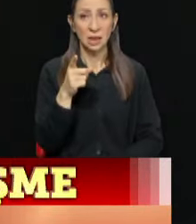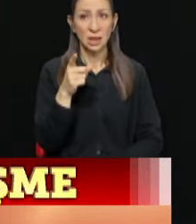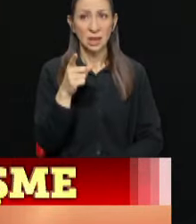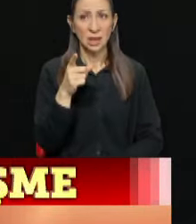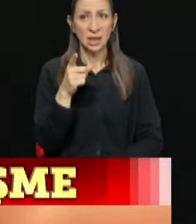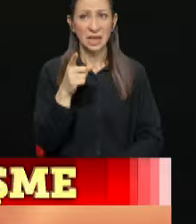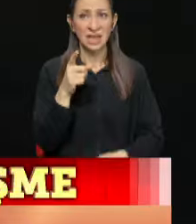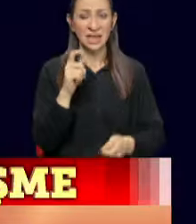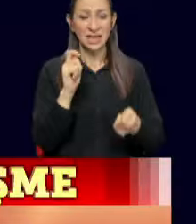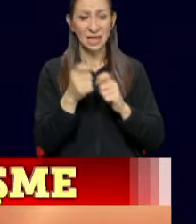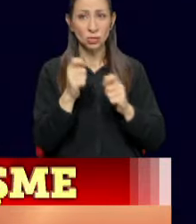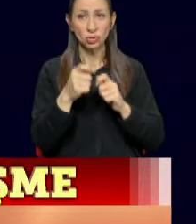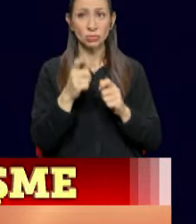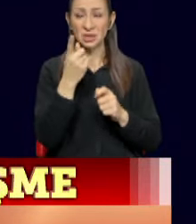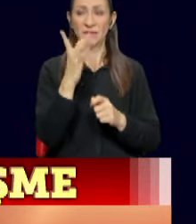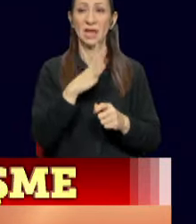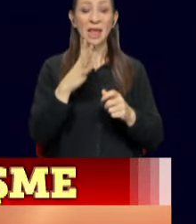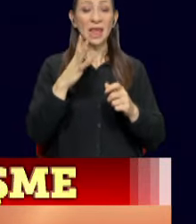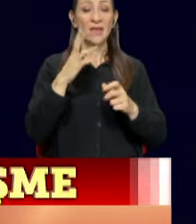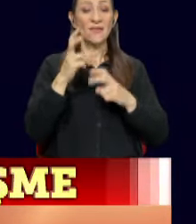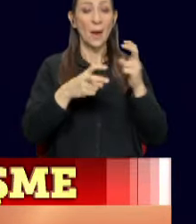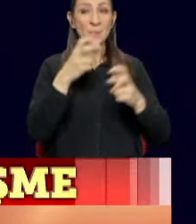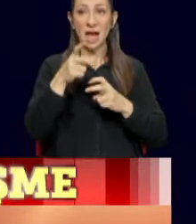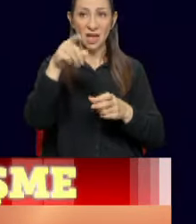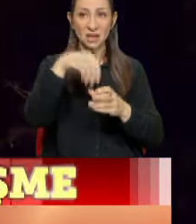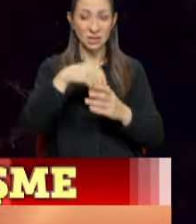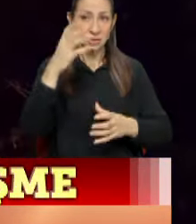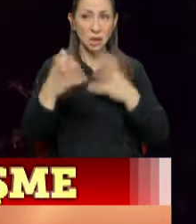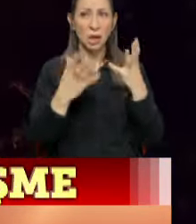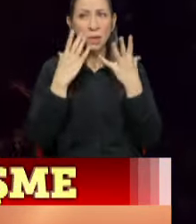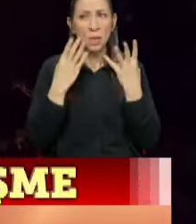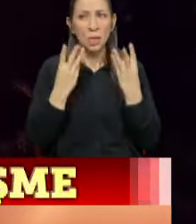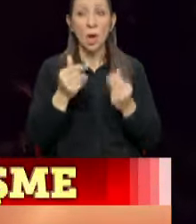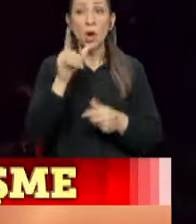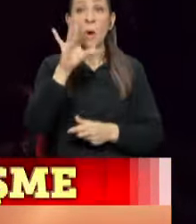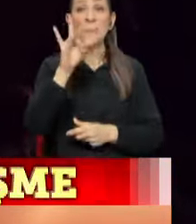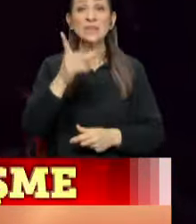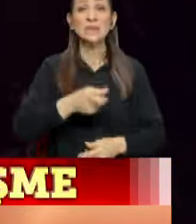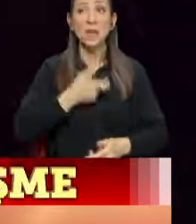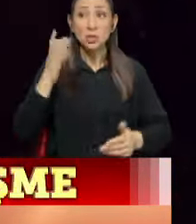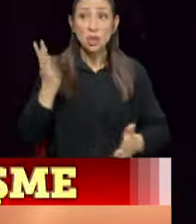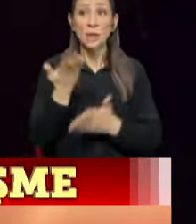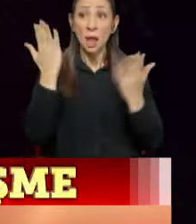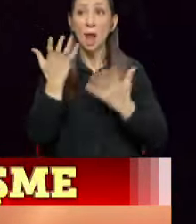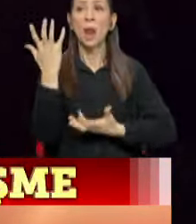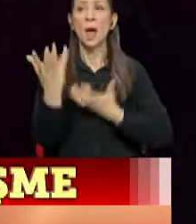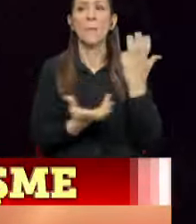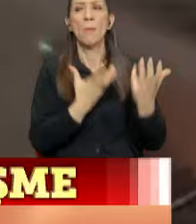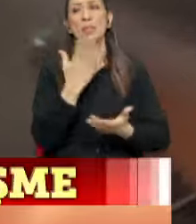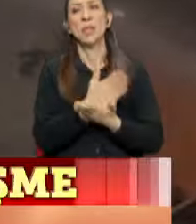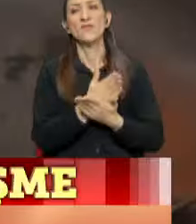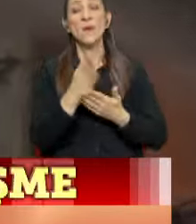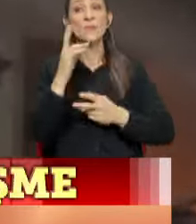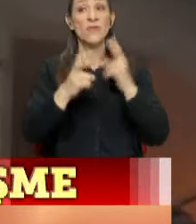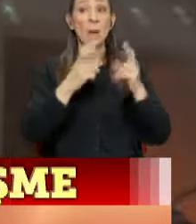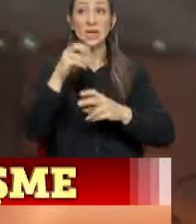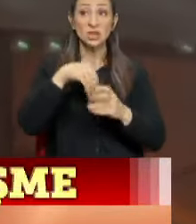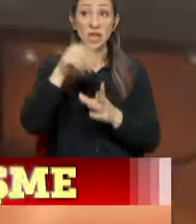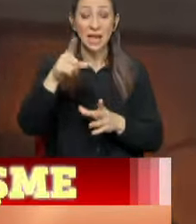Geri dönüşüm için file var. Tekstil fabrikası çıkan yangında küle döndü. 15 saat geçmesine rağmen yanmaya devam eden